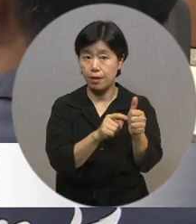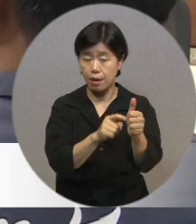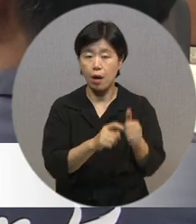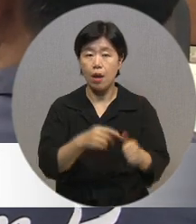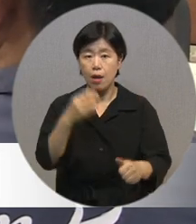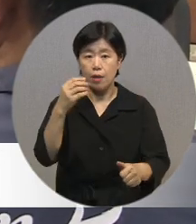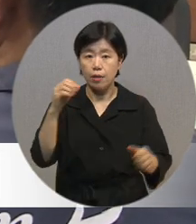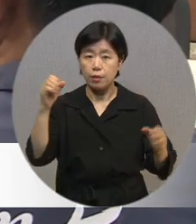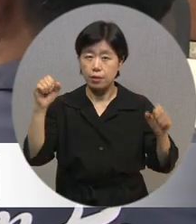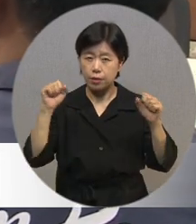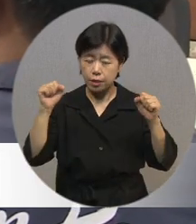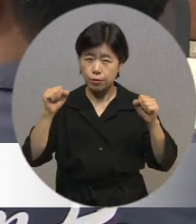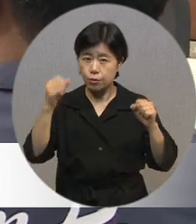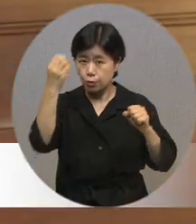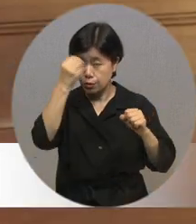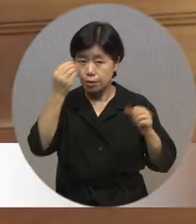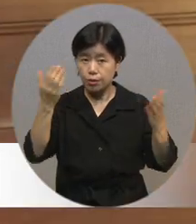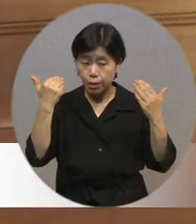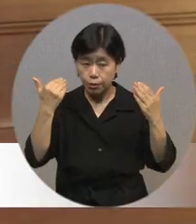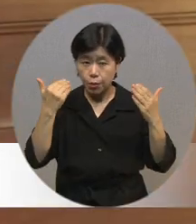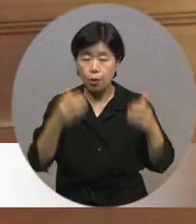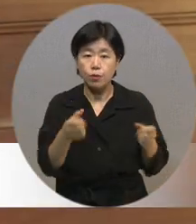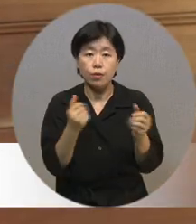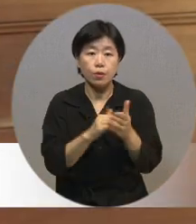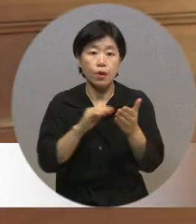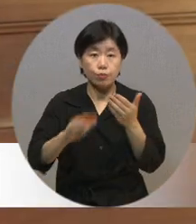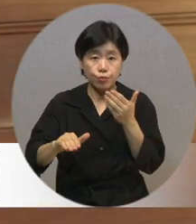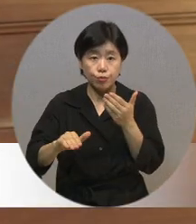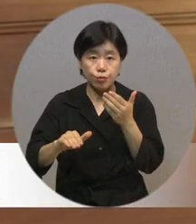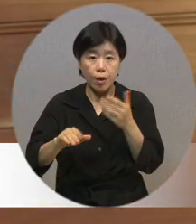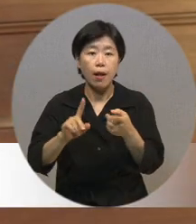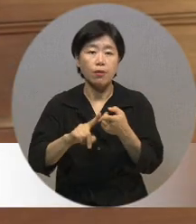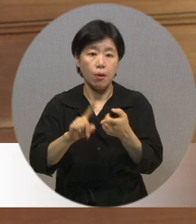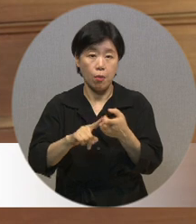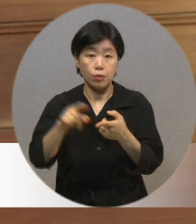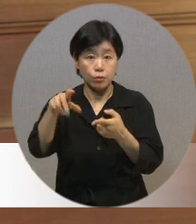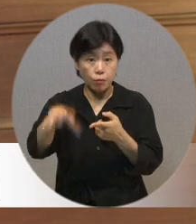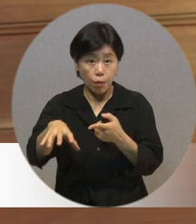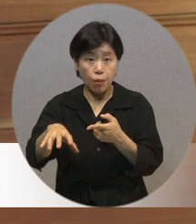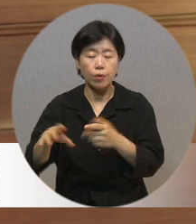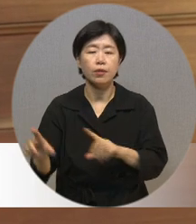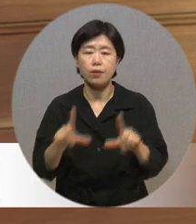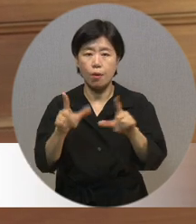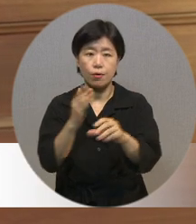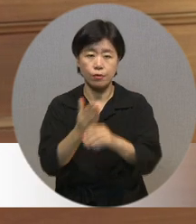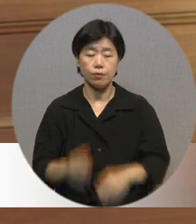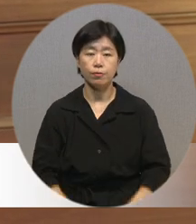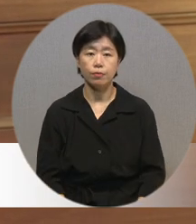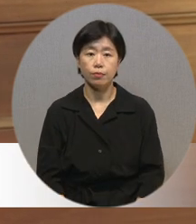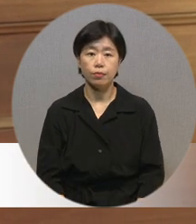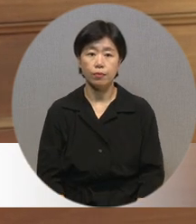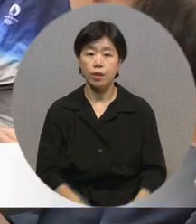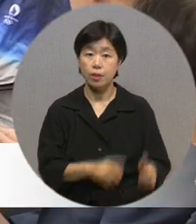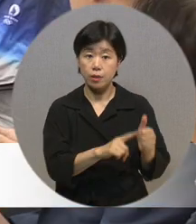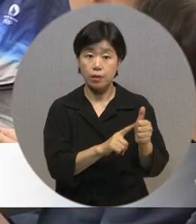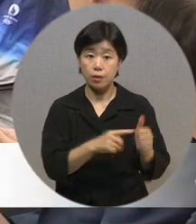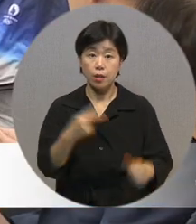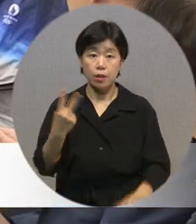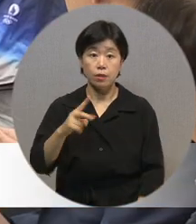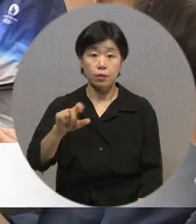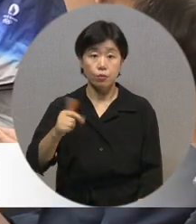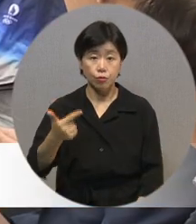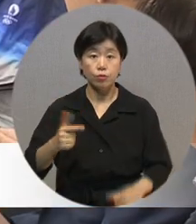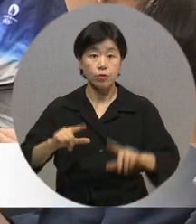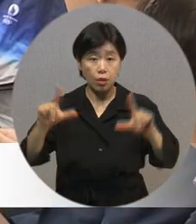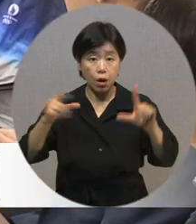졸업 후 현재 청주시청 직장운동경기부 소속으로 활동하고 있습니다. 김우진 선수는 지난